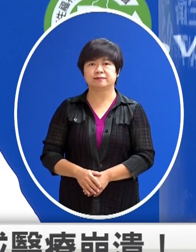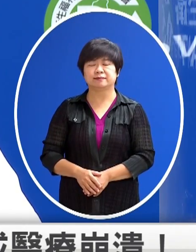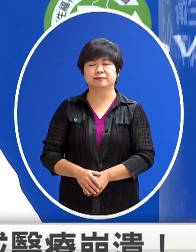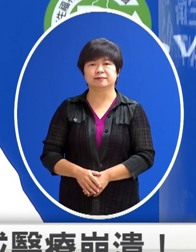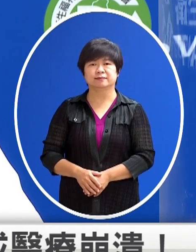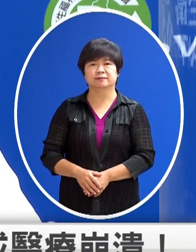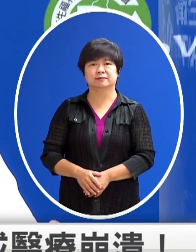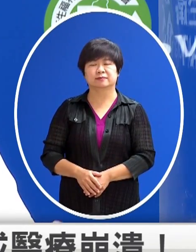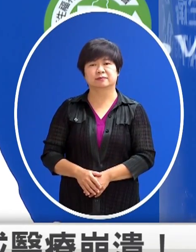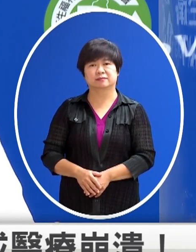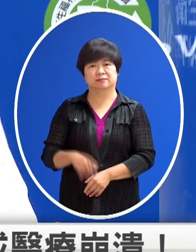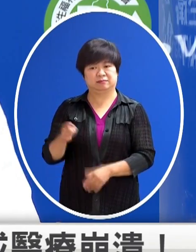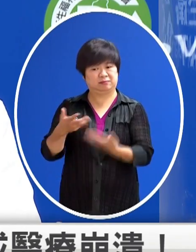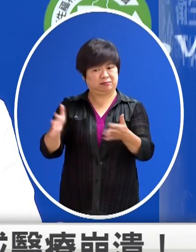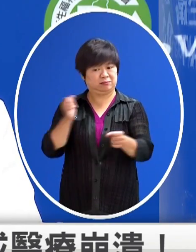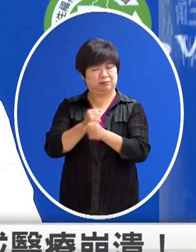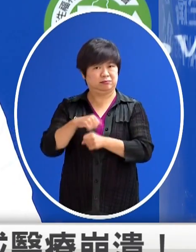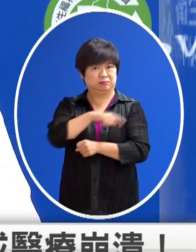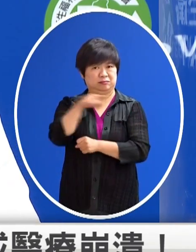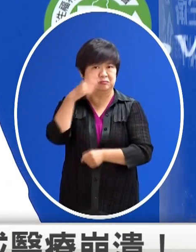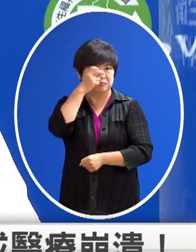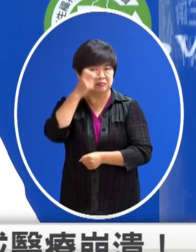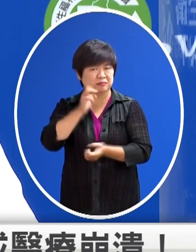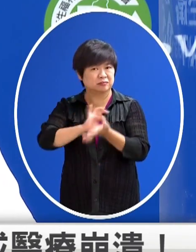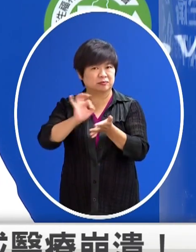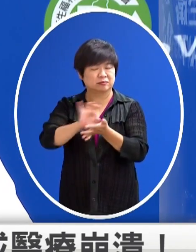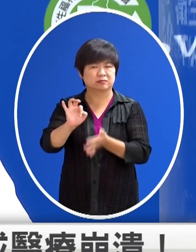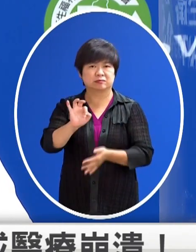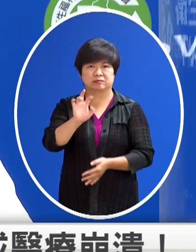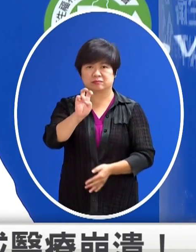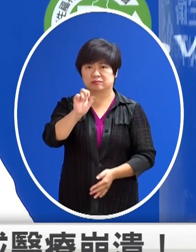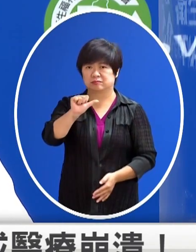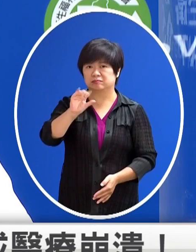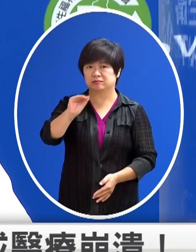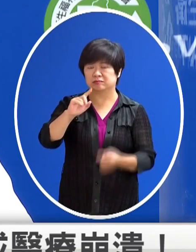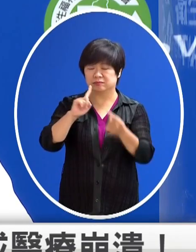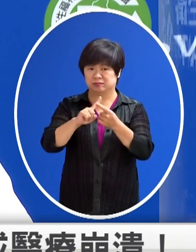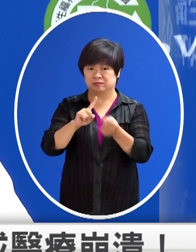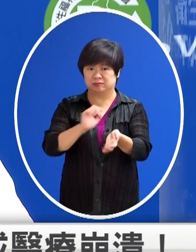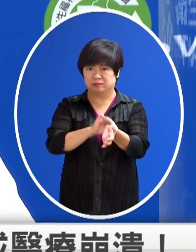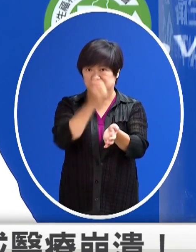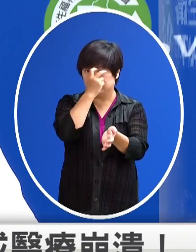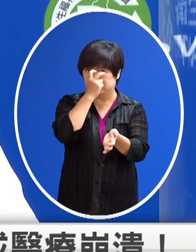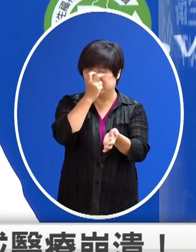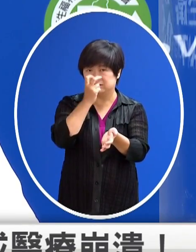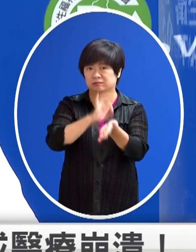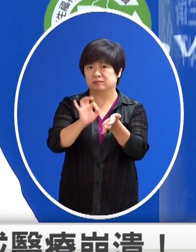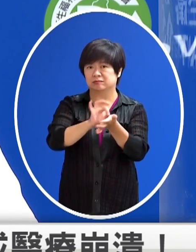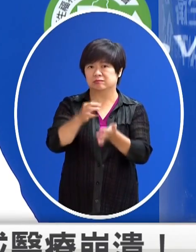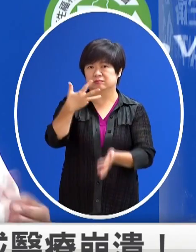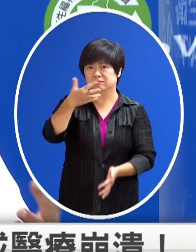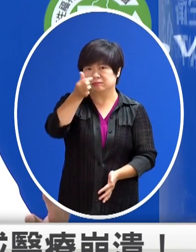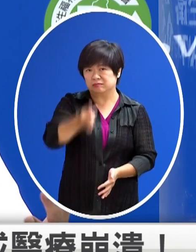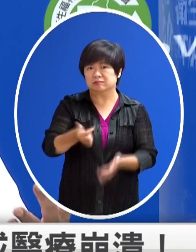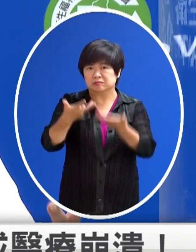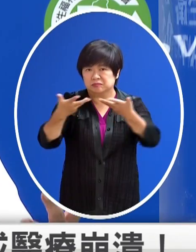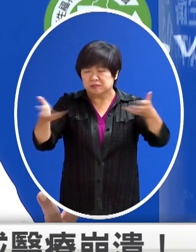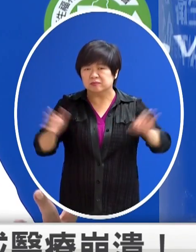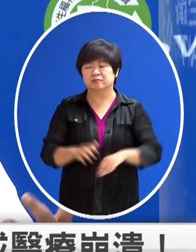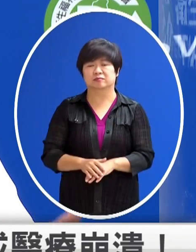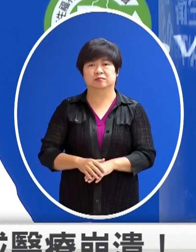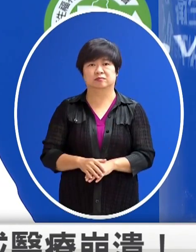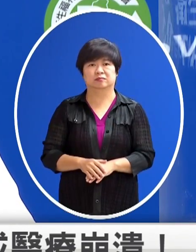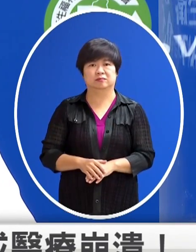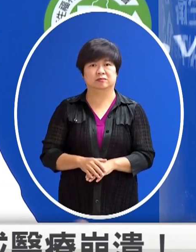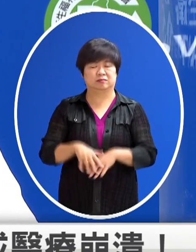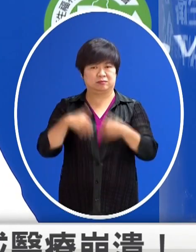我们大概多花八亿多吧，好，25万人的这些的检验费用八亿多，好，但是得